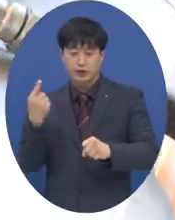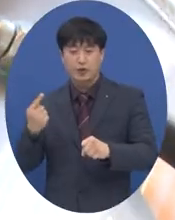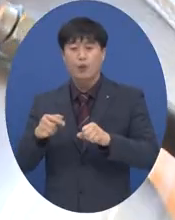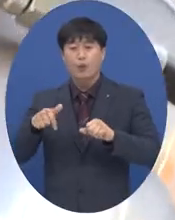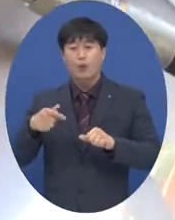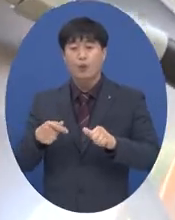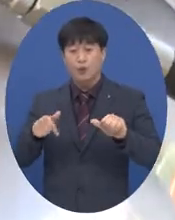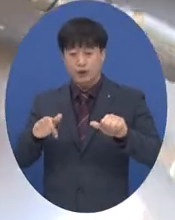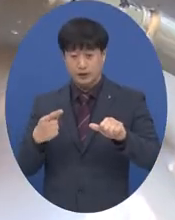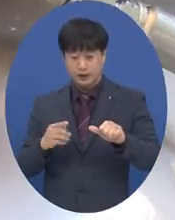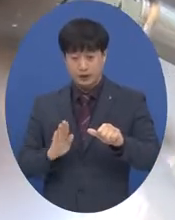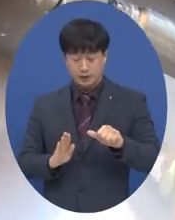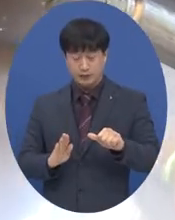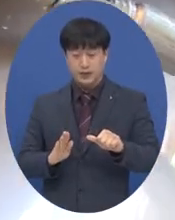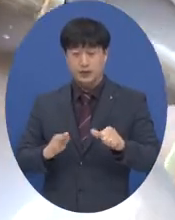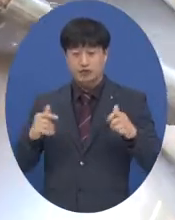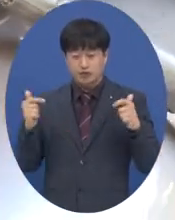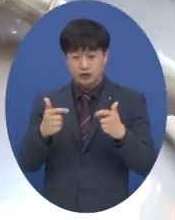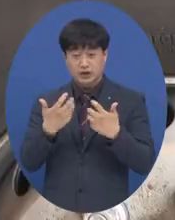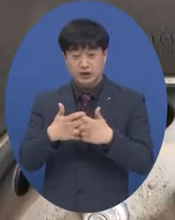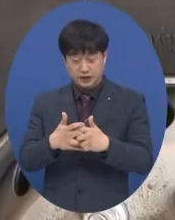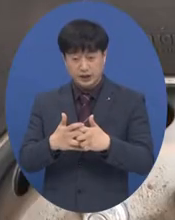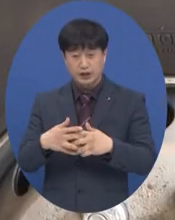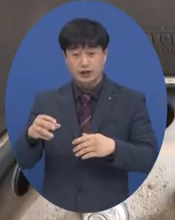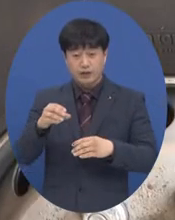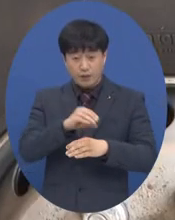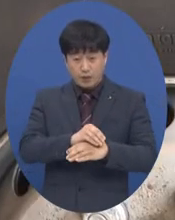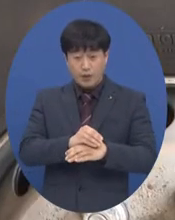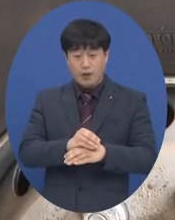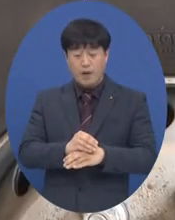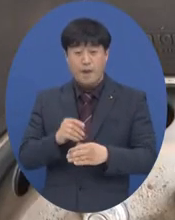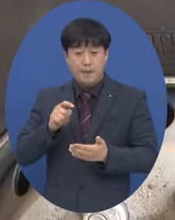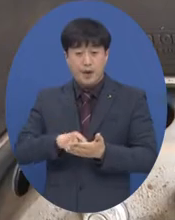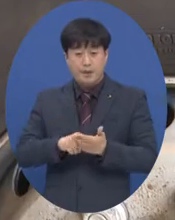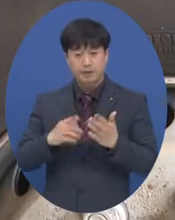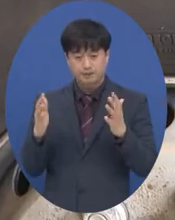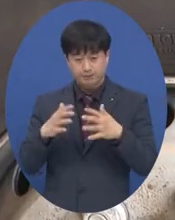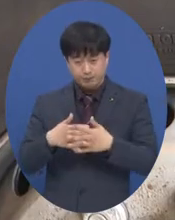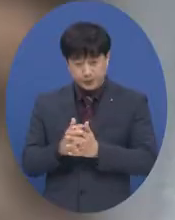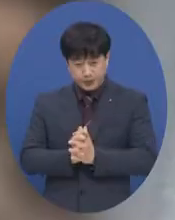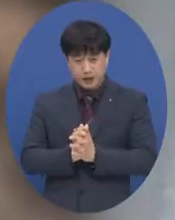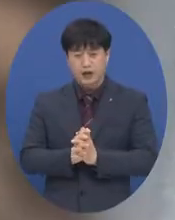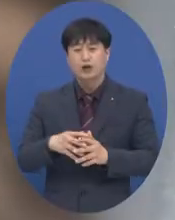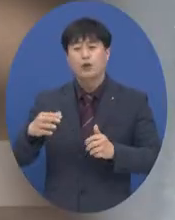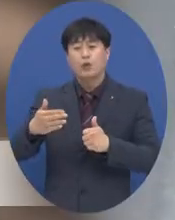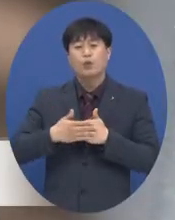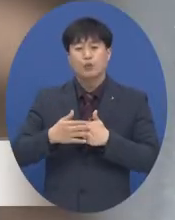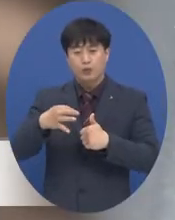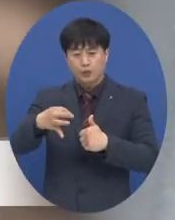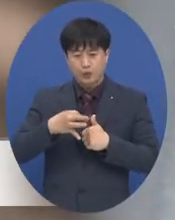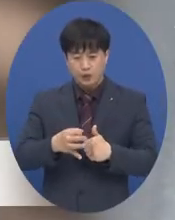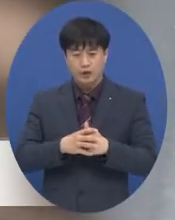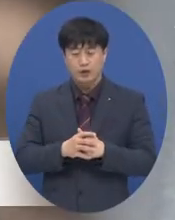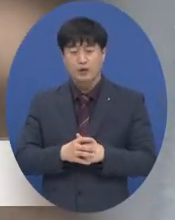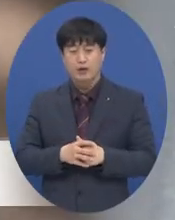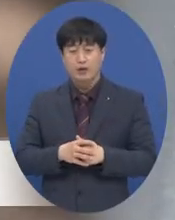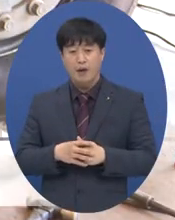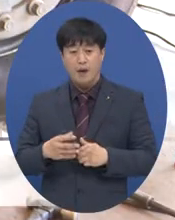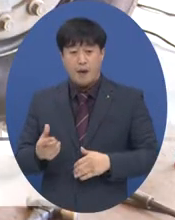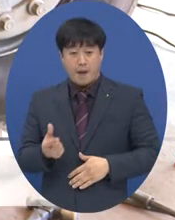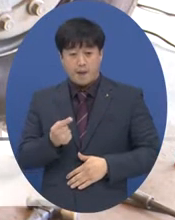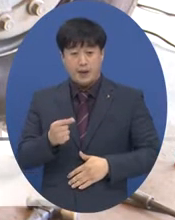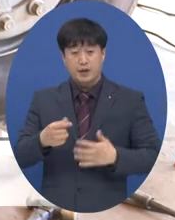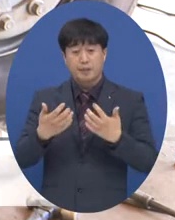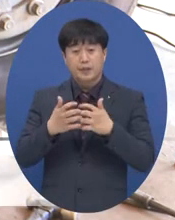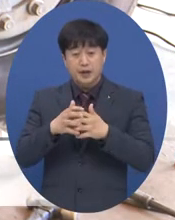차량이 배출가스 저감장치를 부착하거나 조기 폐차를 하는 경우 보조금을 지원받을 수 있습니다. 저감장치를 달수 없어 조기 폐차만